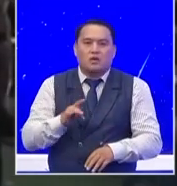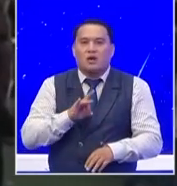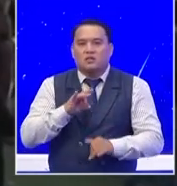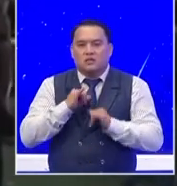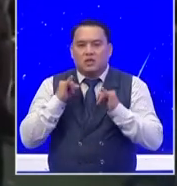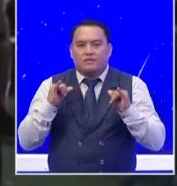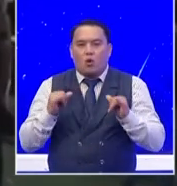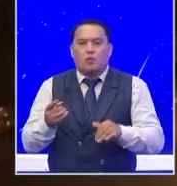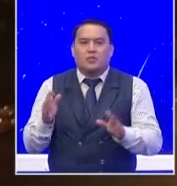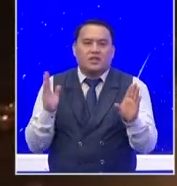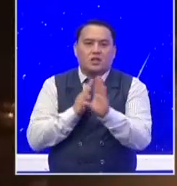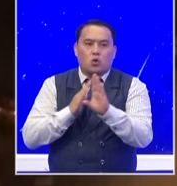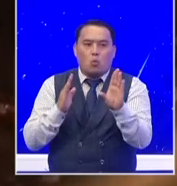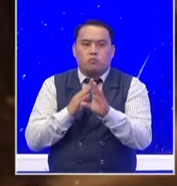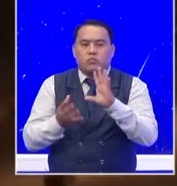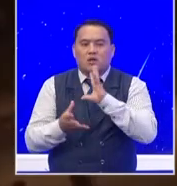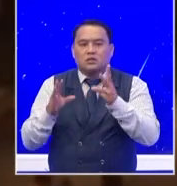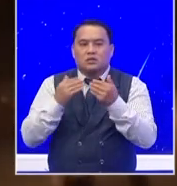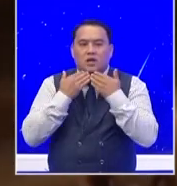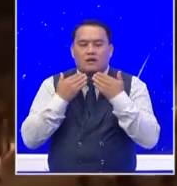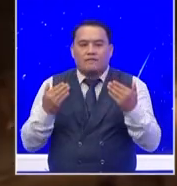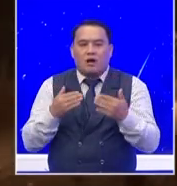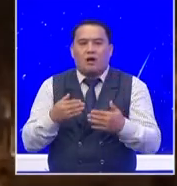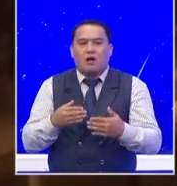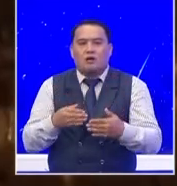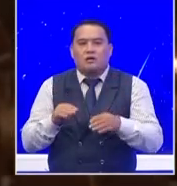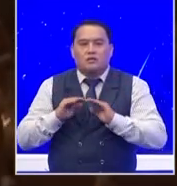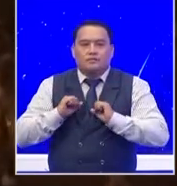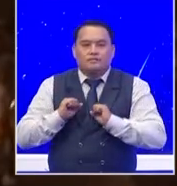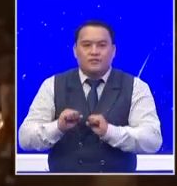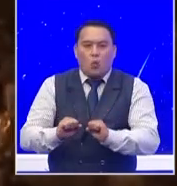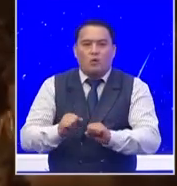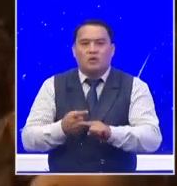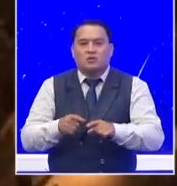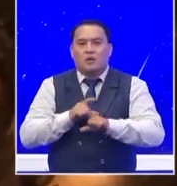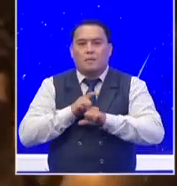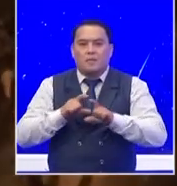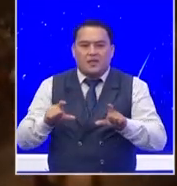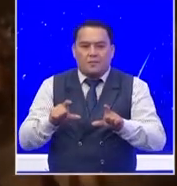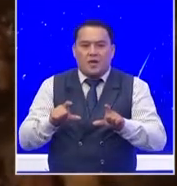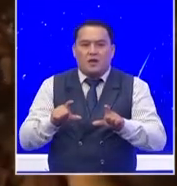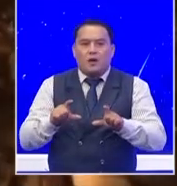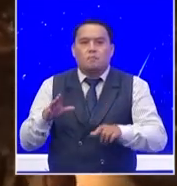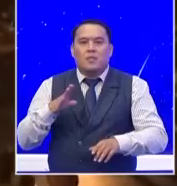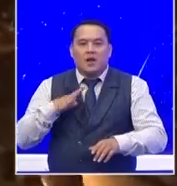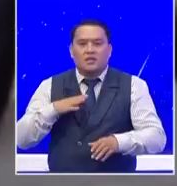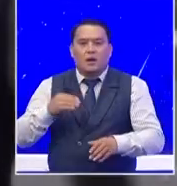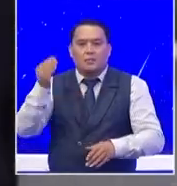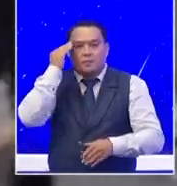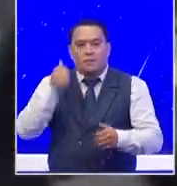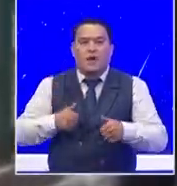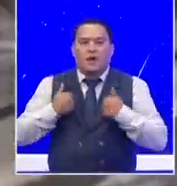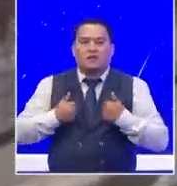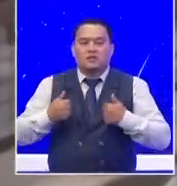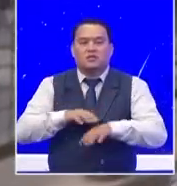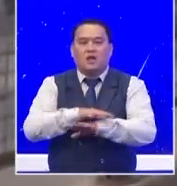Министерства охраны природы. По последним данным, армия смогла вытеснить протестующих из здания МИДа. Была также предпринята попытка